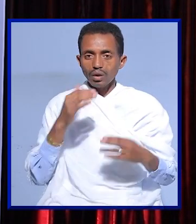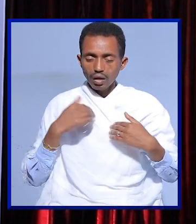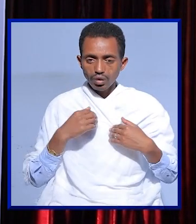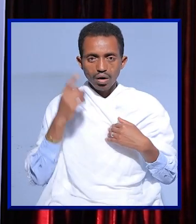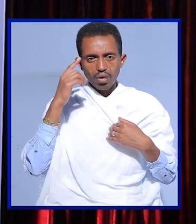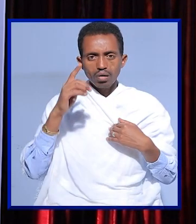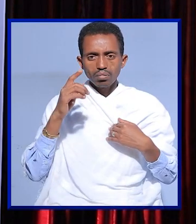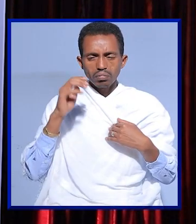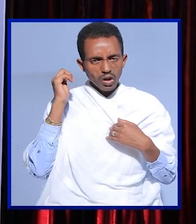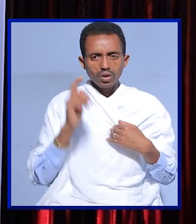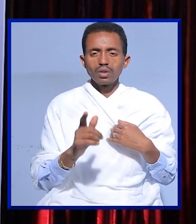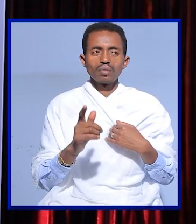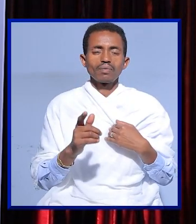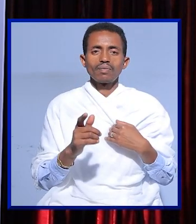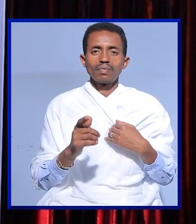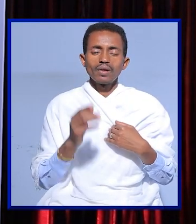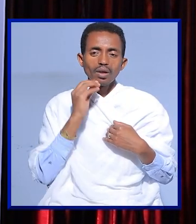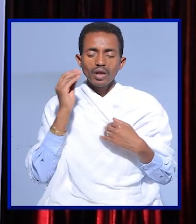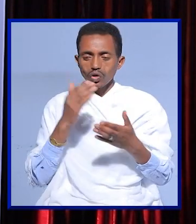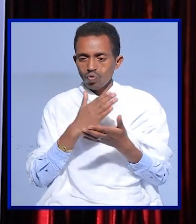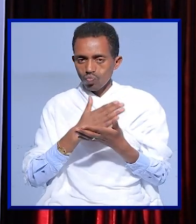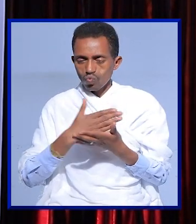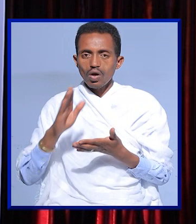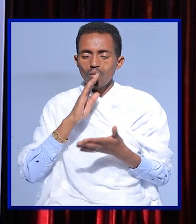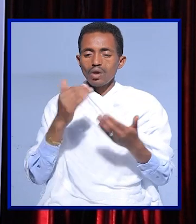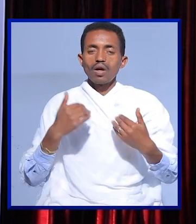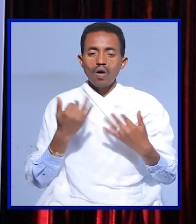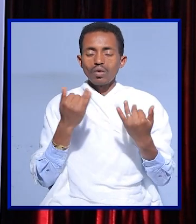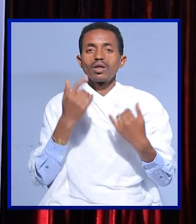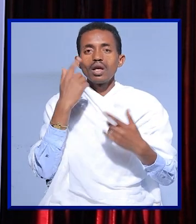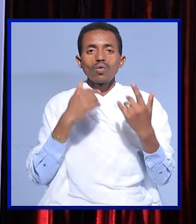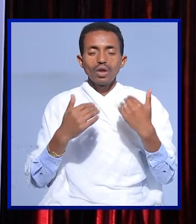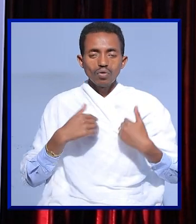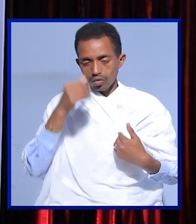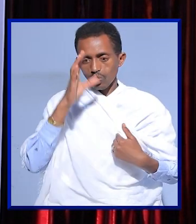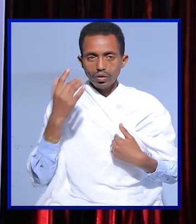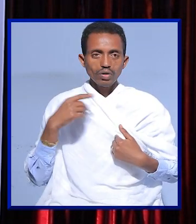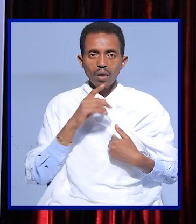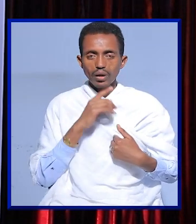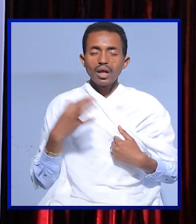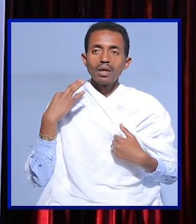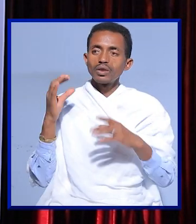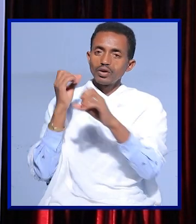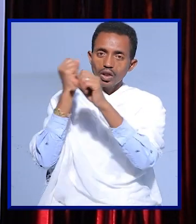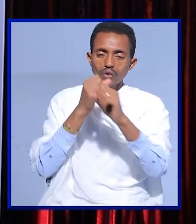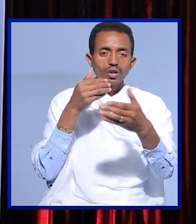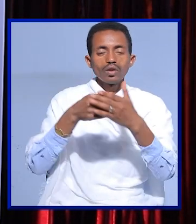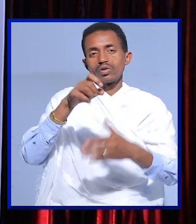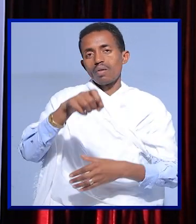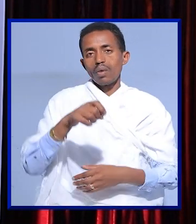ድንገት ሳይስሙት ከቤታቸው ከቀያቸው ተፈናቅለው ያለቀሱ ያሉት ዛሬ ልብስ ይዘንላቸው ልንደርስ